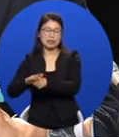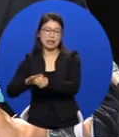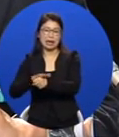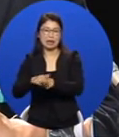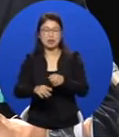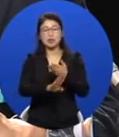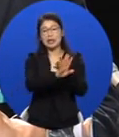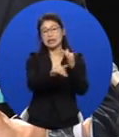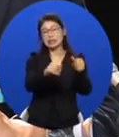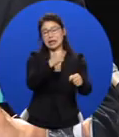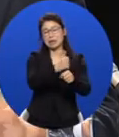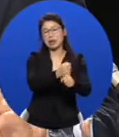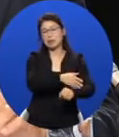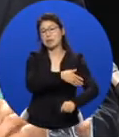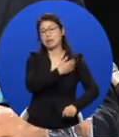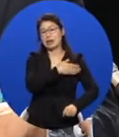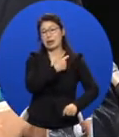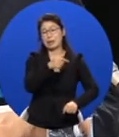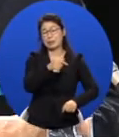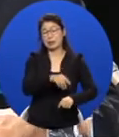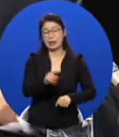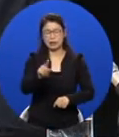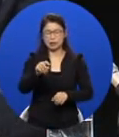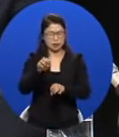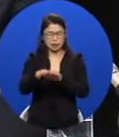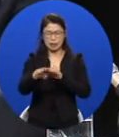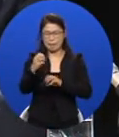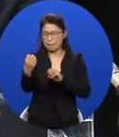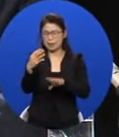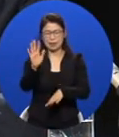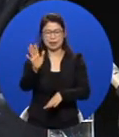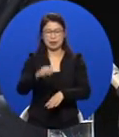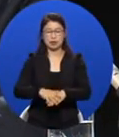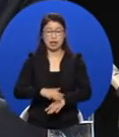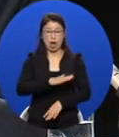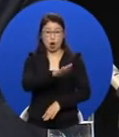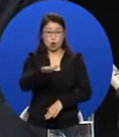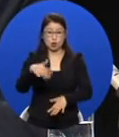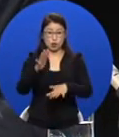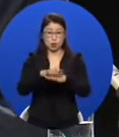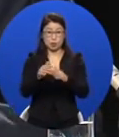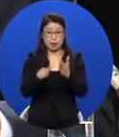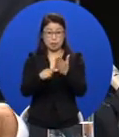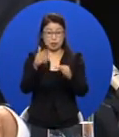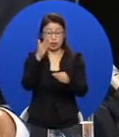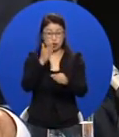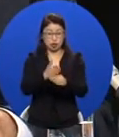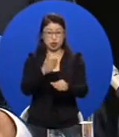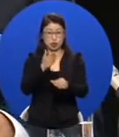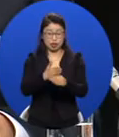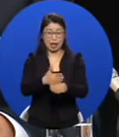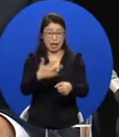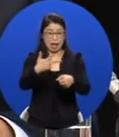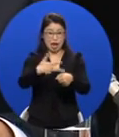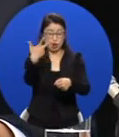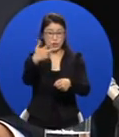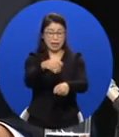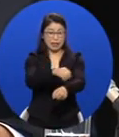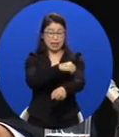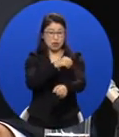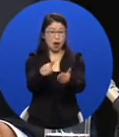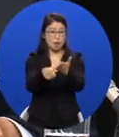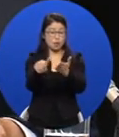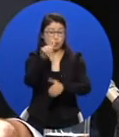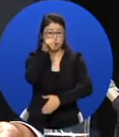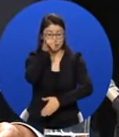불륜입니까? 이거 이렇게 해서는 안 돼요. 자, 우리 농산물 중에 7대 특화 품목이 있습니다.